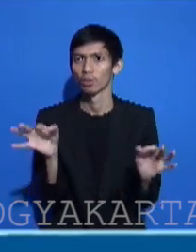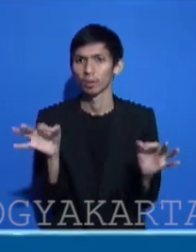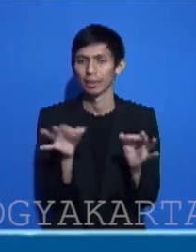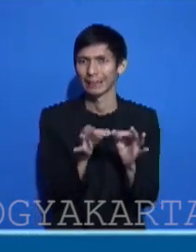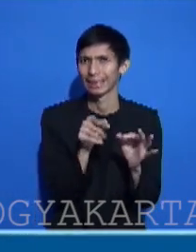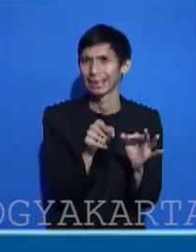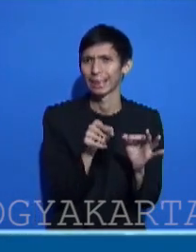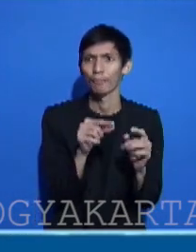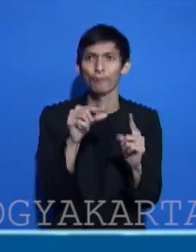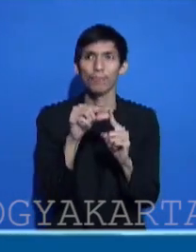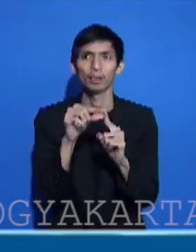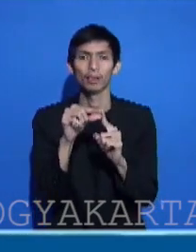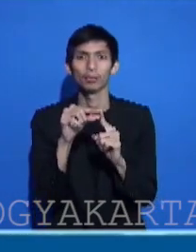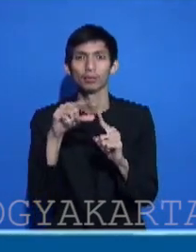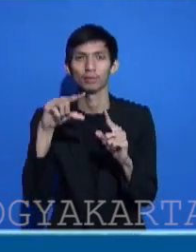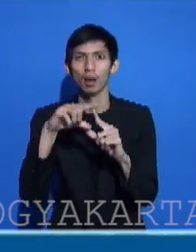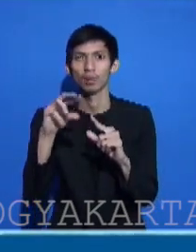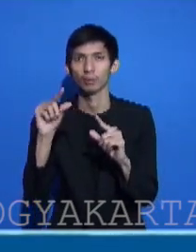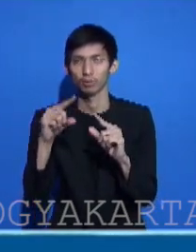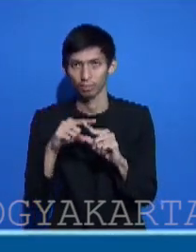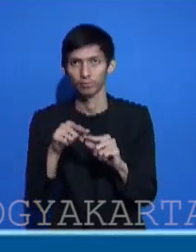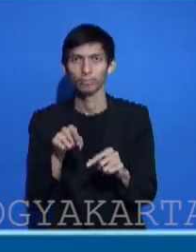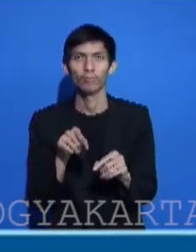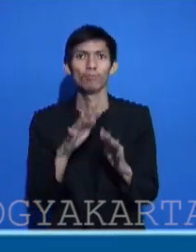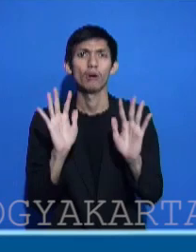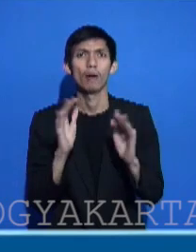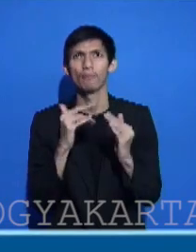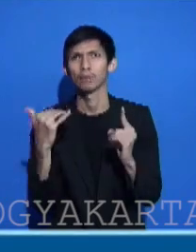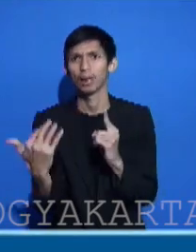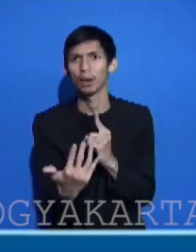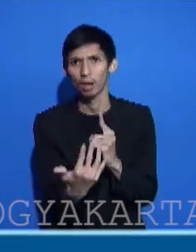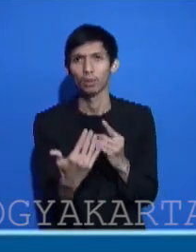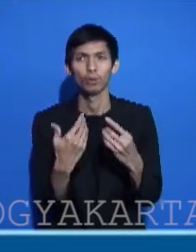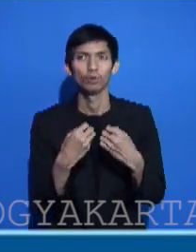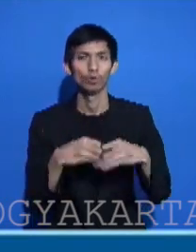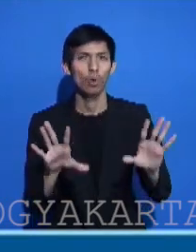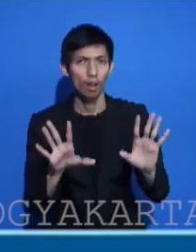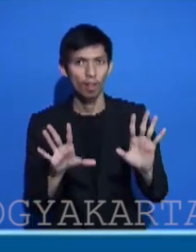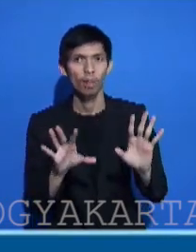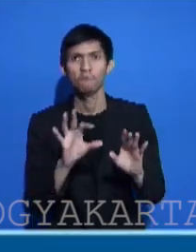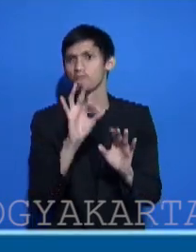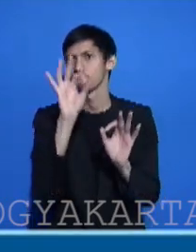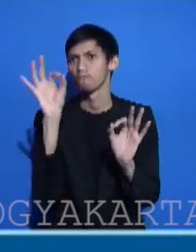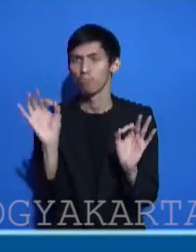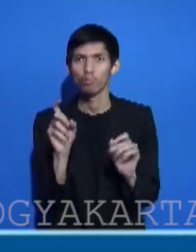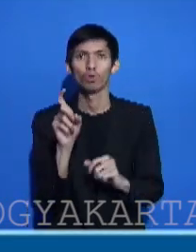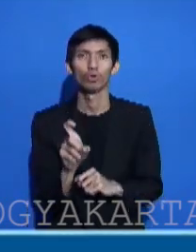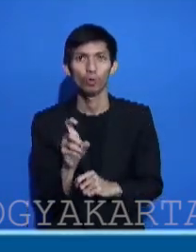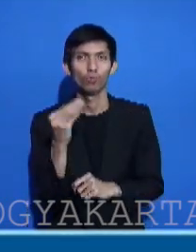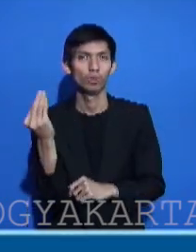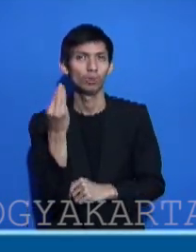Sari. Ing papan menika kathah warga ingkang dados bakul maneka warni kabetahan